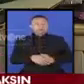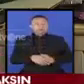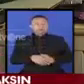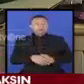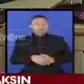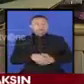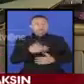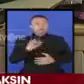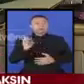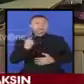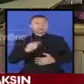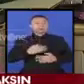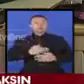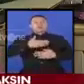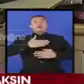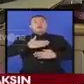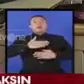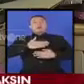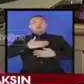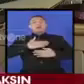Ini napas cuman begini, Pak.